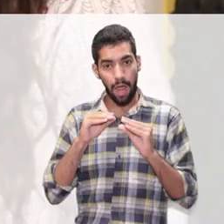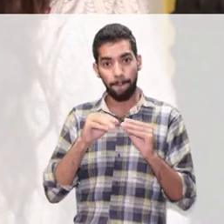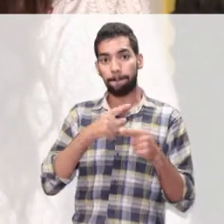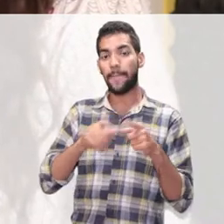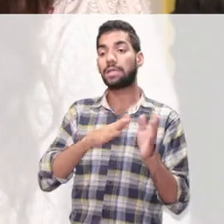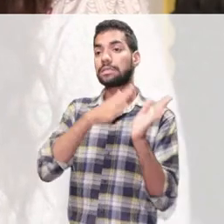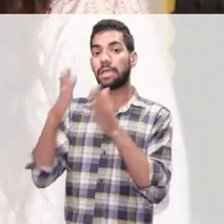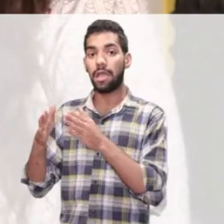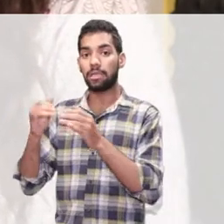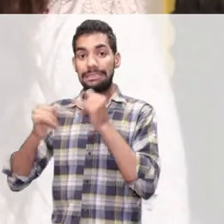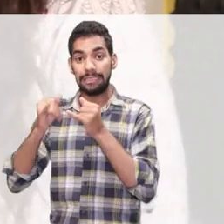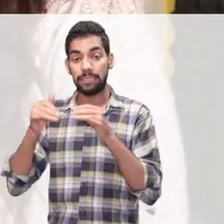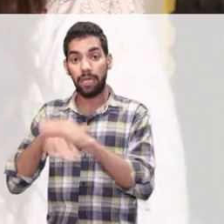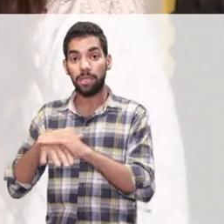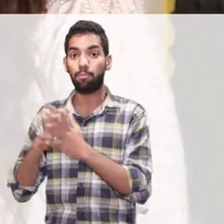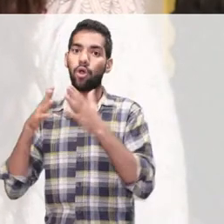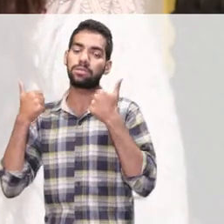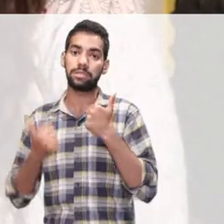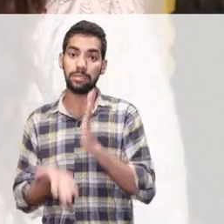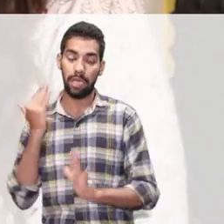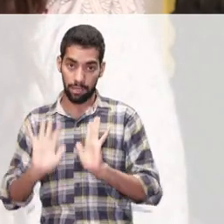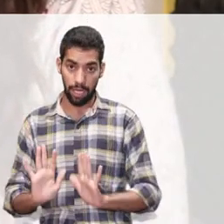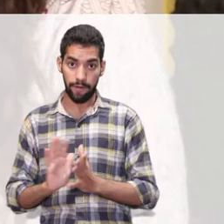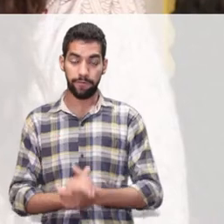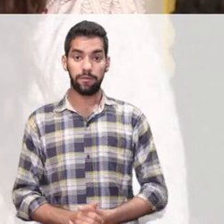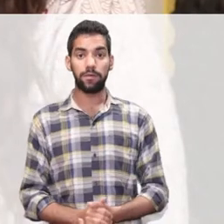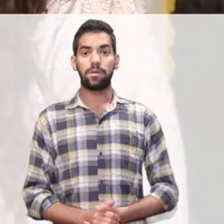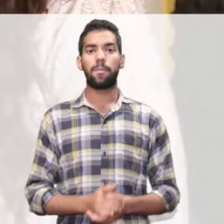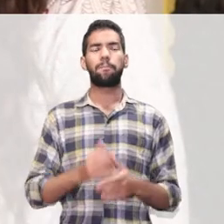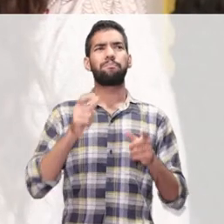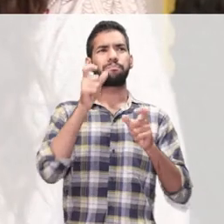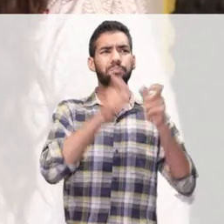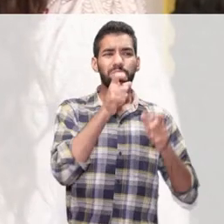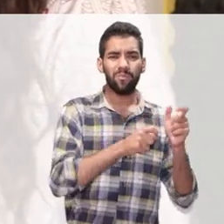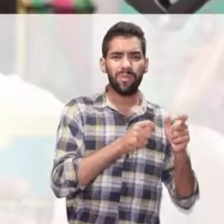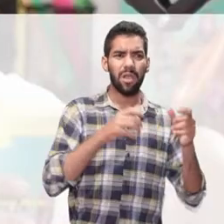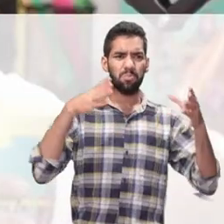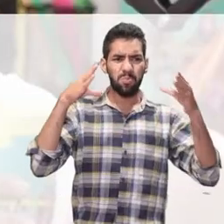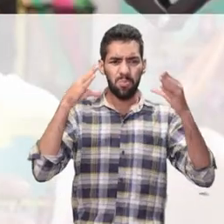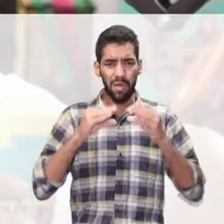हमारी वेबसाइट का जूनून और